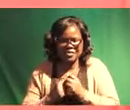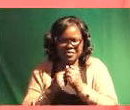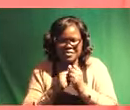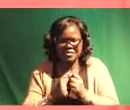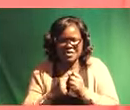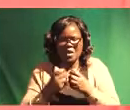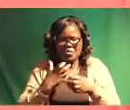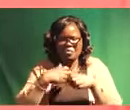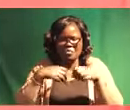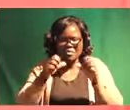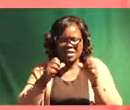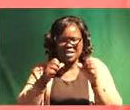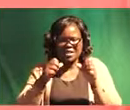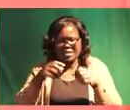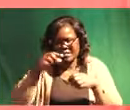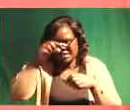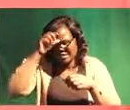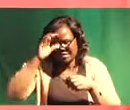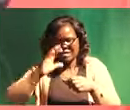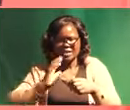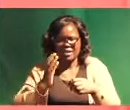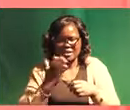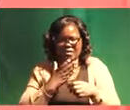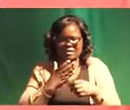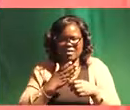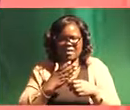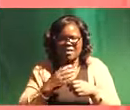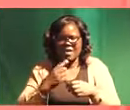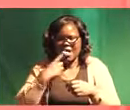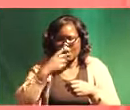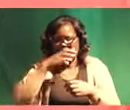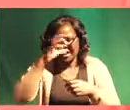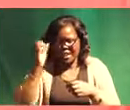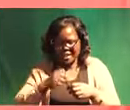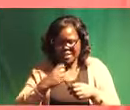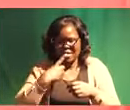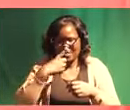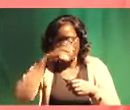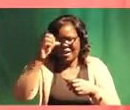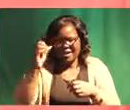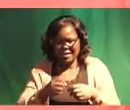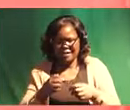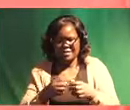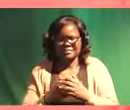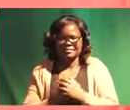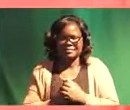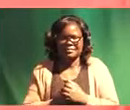rais wetu na serikali yetu 100%.